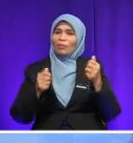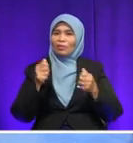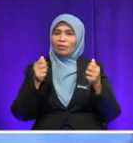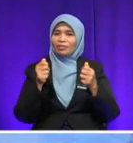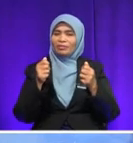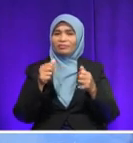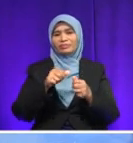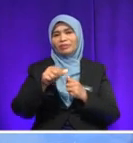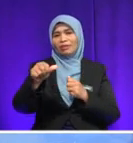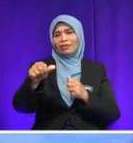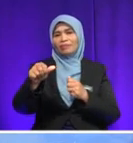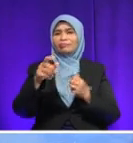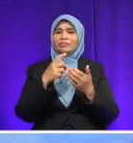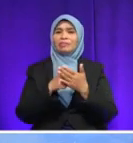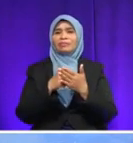tiba-tiba